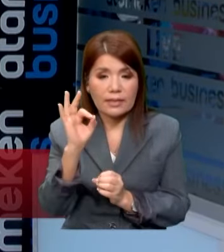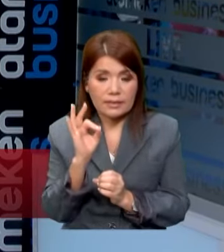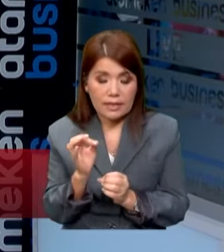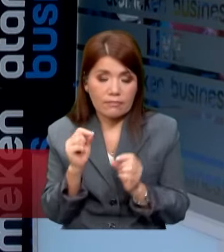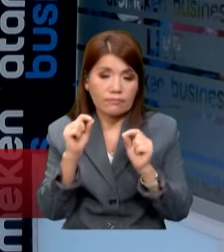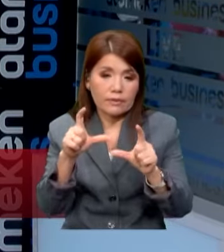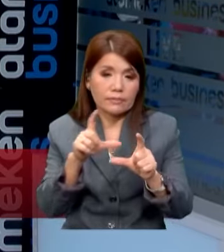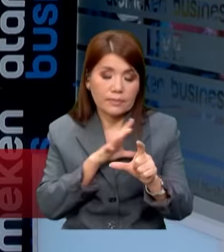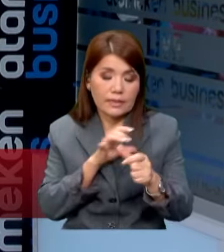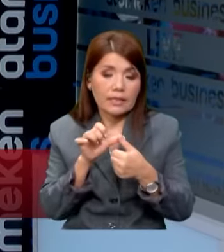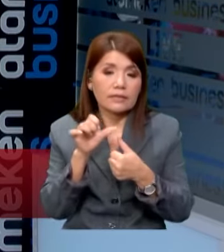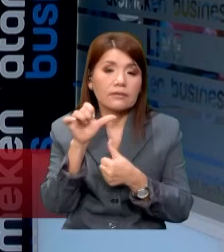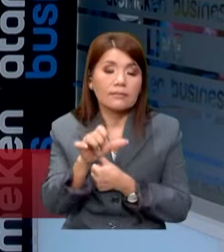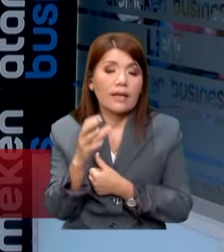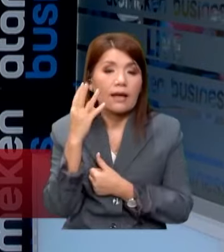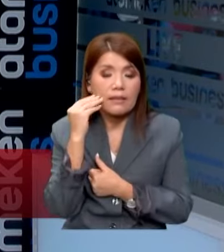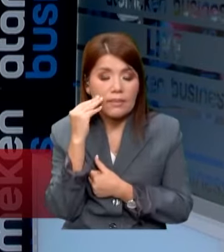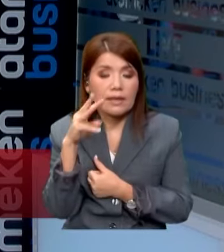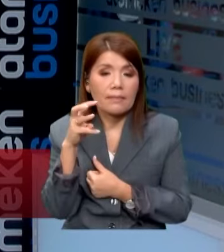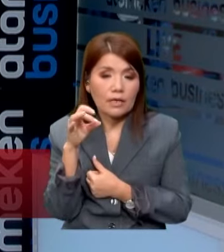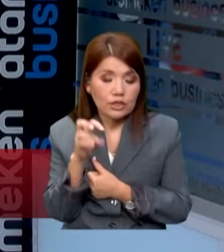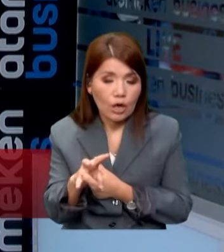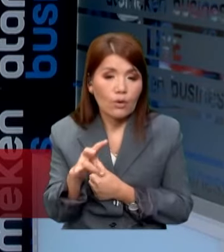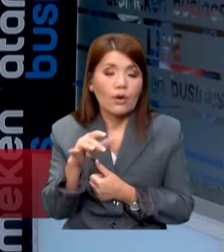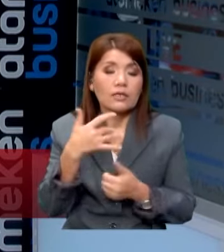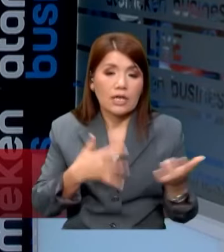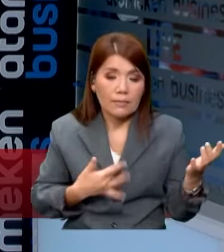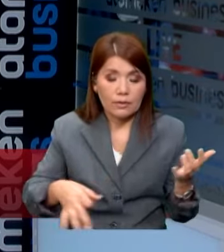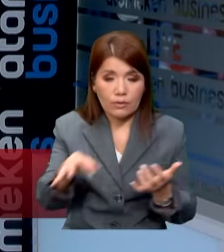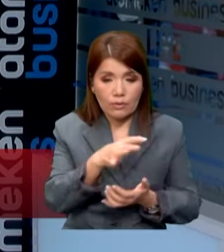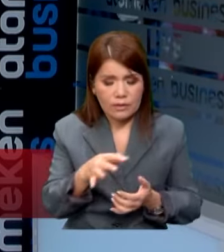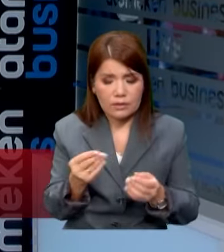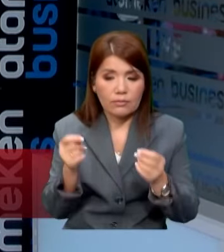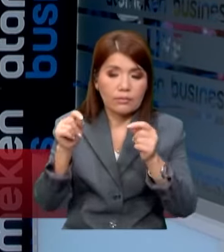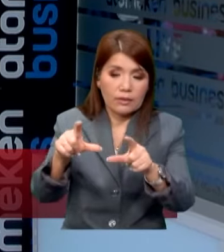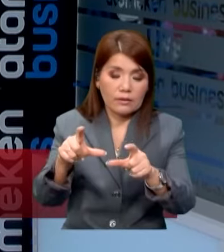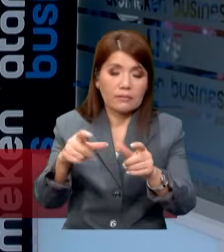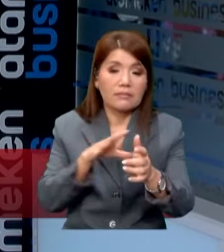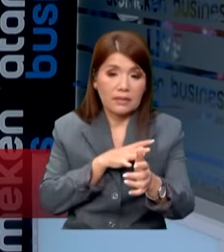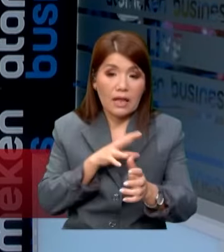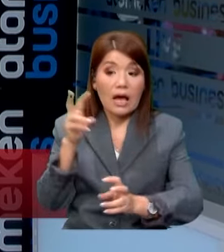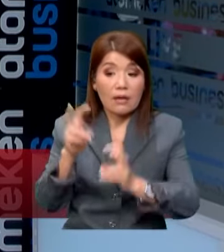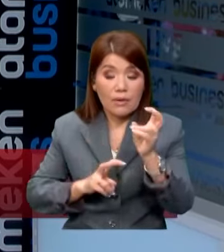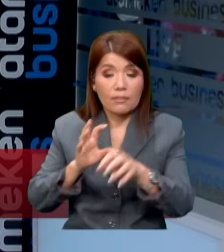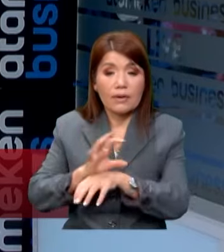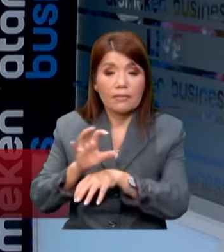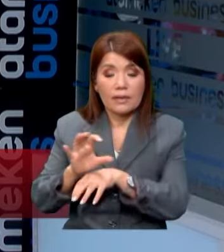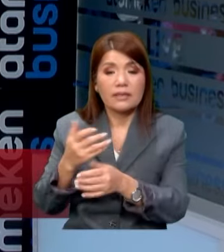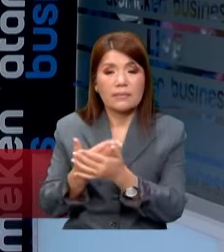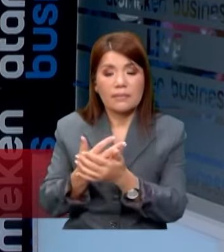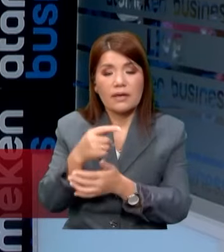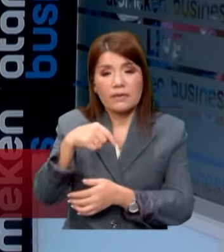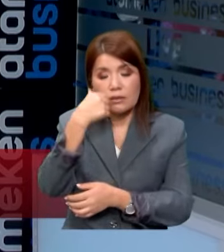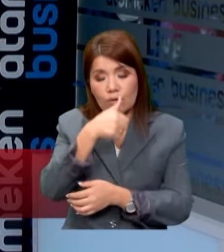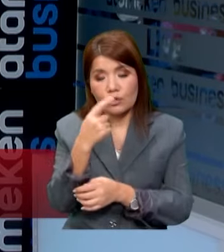көрсетті. Әсіресе Алматы, Маңғыстау мен Жамбыл облыстарында қымбаттаған. Ал өндіріс бұрынғыдай төмен, бұйыл небәрі